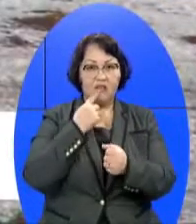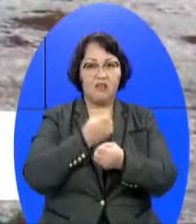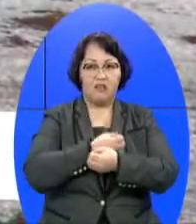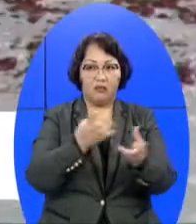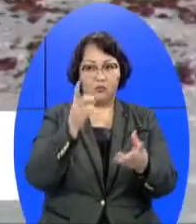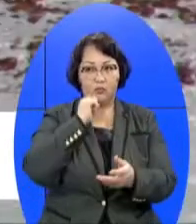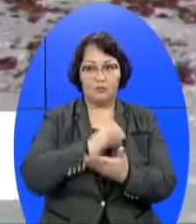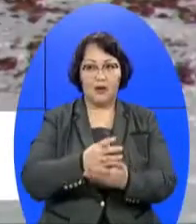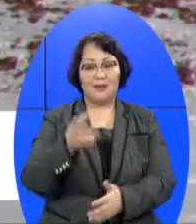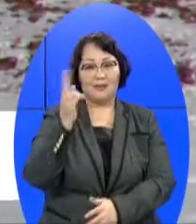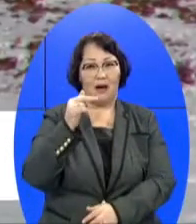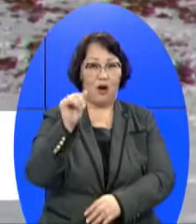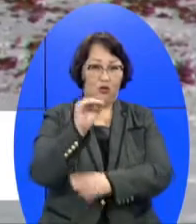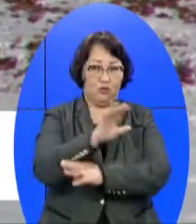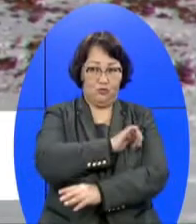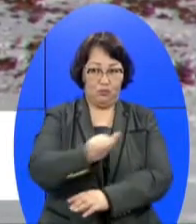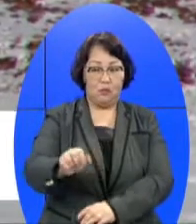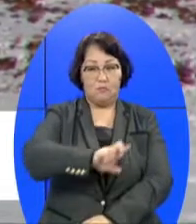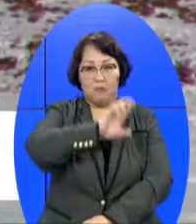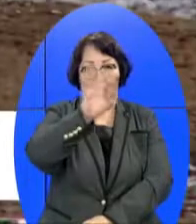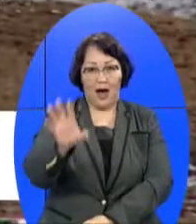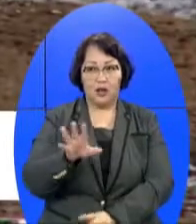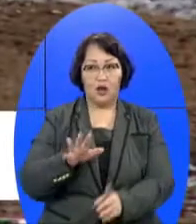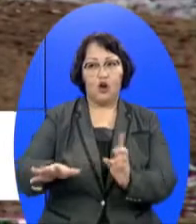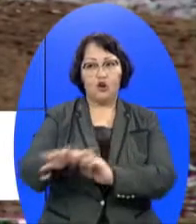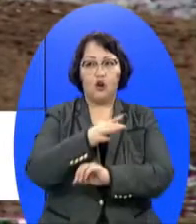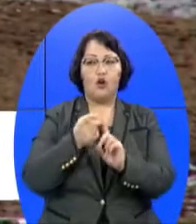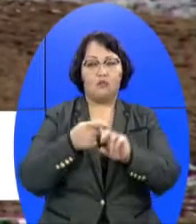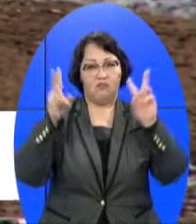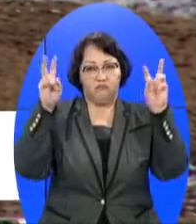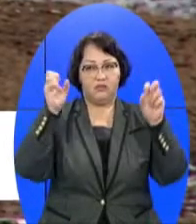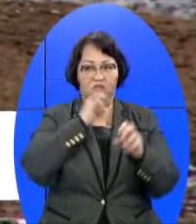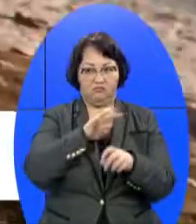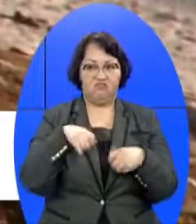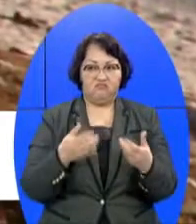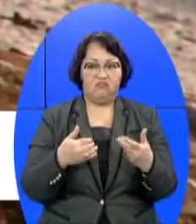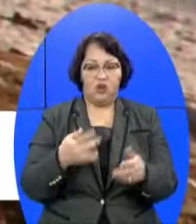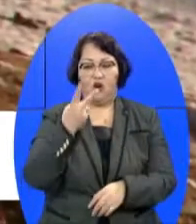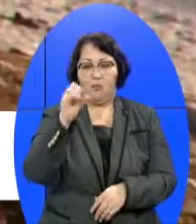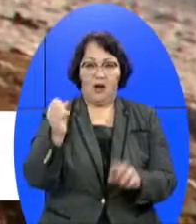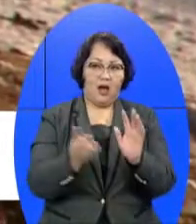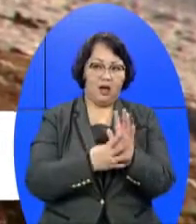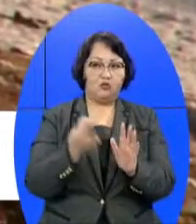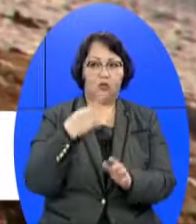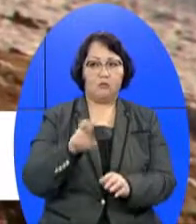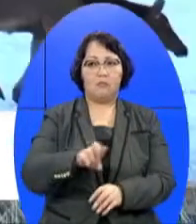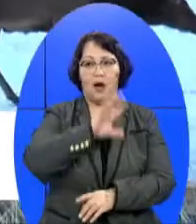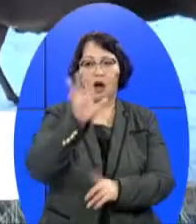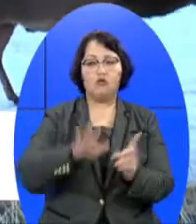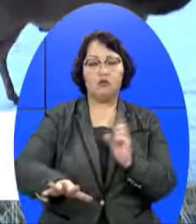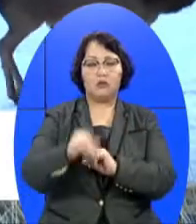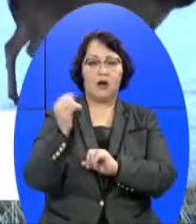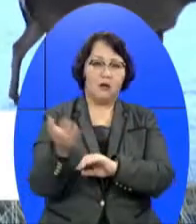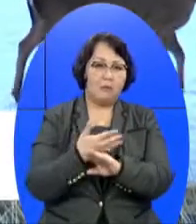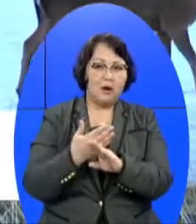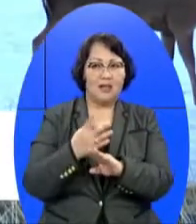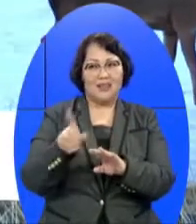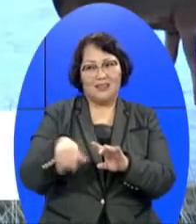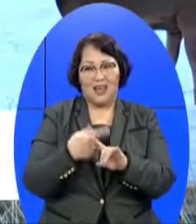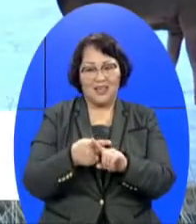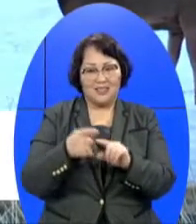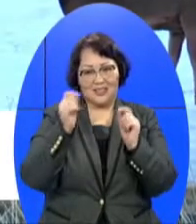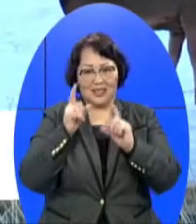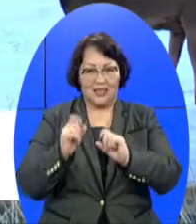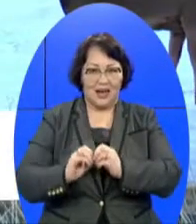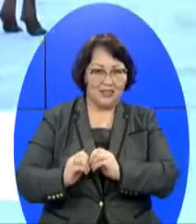бүрийн даваа гарах цагийн үр төлбөрөөр байгаль орчны булан хүргэж байна. Зөвхөн өнгөрсөн 2019 онд л гэхэд байгаль орчныг хамгаалах нөхөн сэргээх